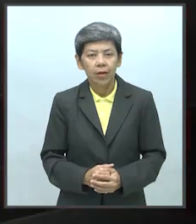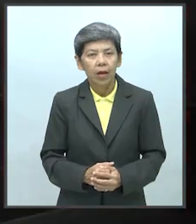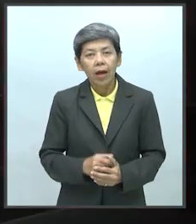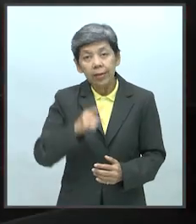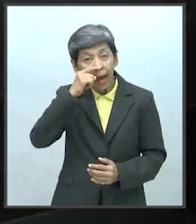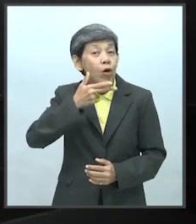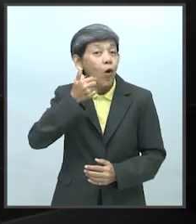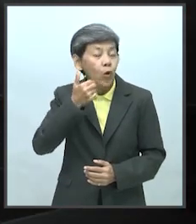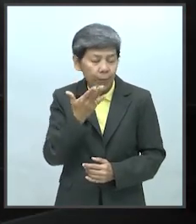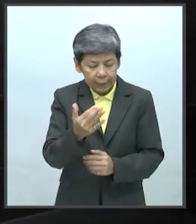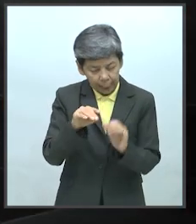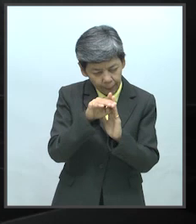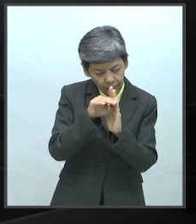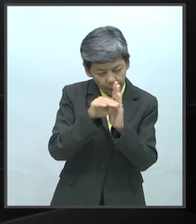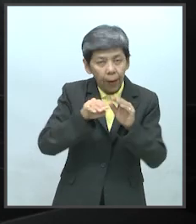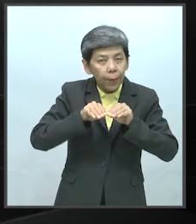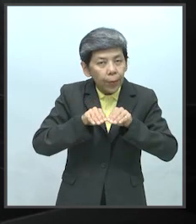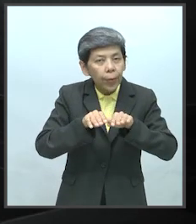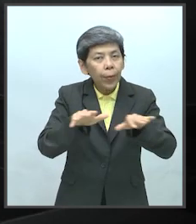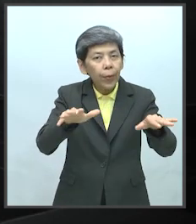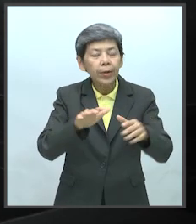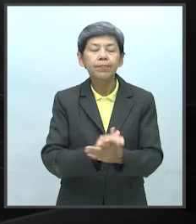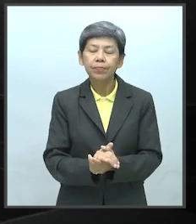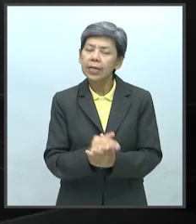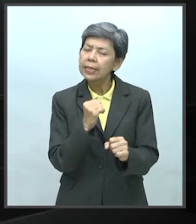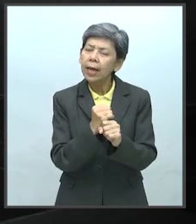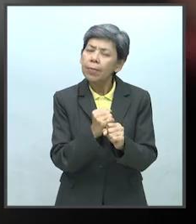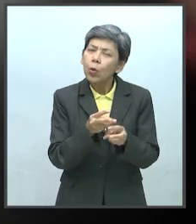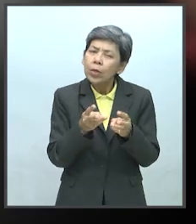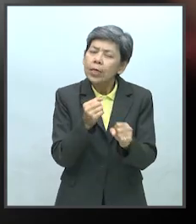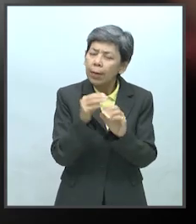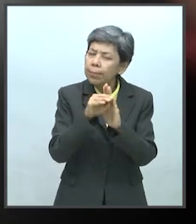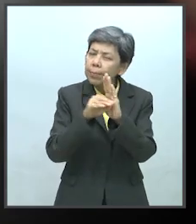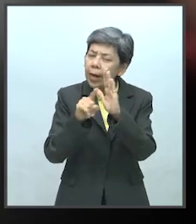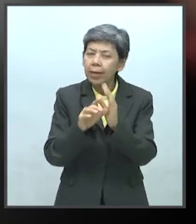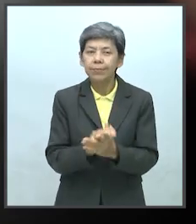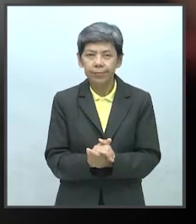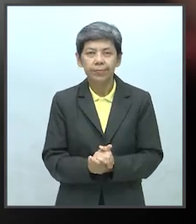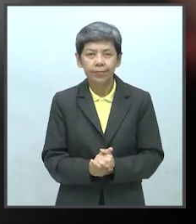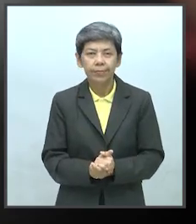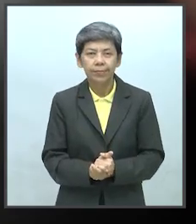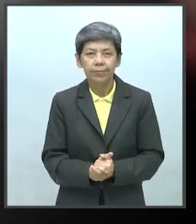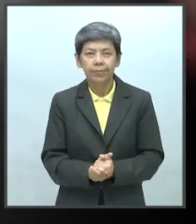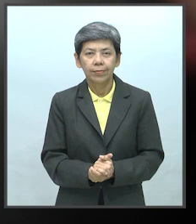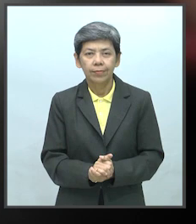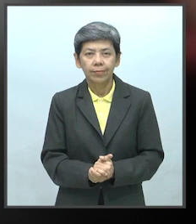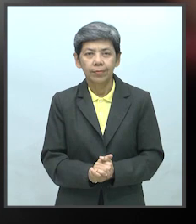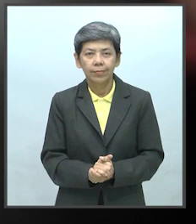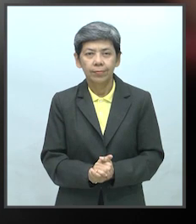สูตรขนมต่างๆที่ครูแพงได้แบบมาเผยแพร่อะไรอย่างเงี้ยค่ะ ครับ นำมาจากไหนอะคะ ครับสูตรนี้ก็เ